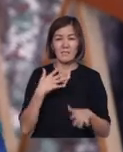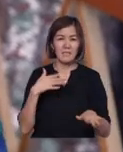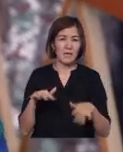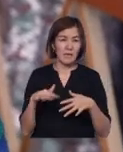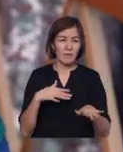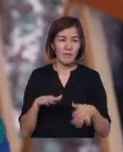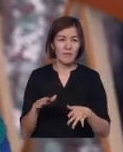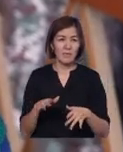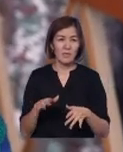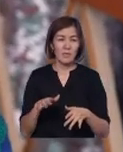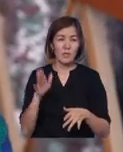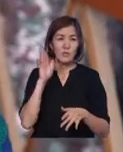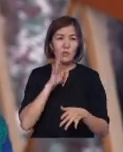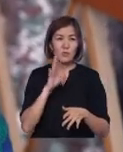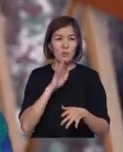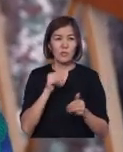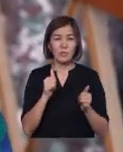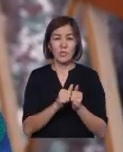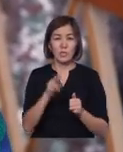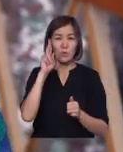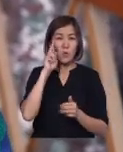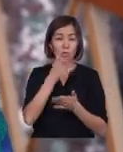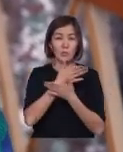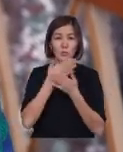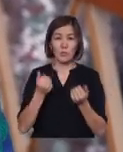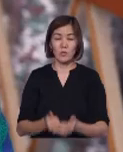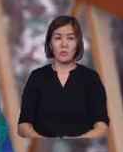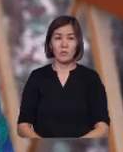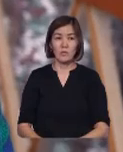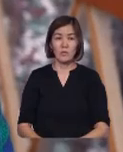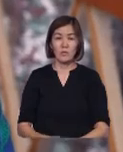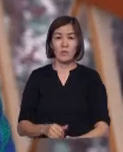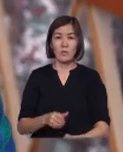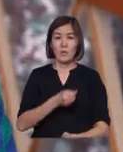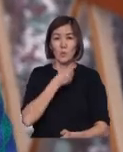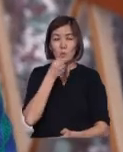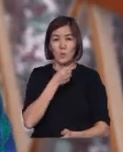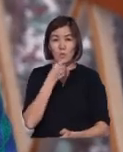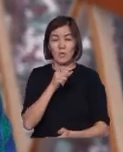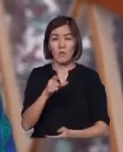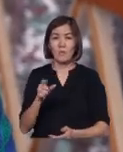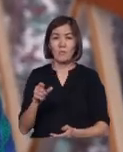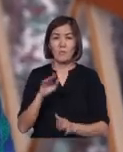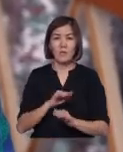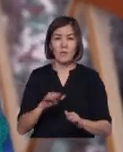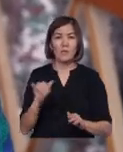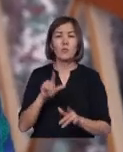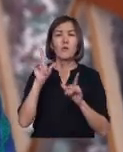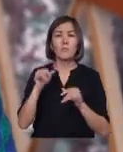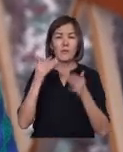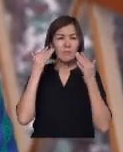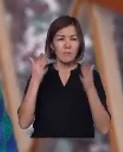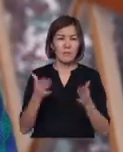су ұшқан жағаның бойында бір жерде туалет жоқ. Үлкен кісілер қайда баратынын білмейді, балалар да қайда баратынын білмейді. Бұл